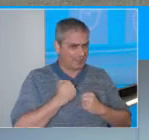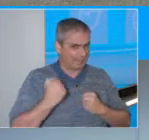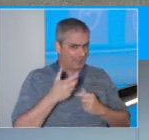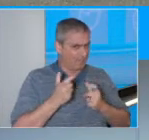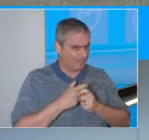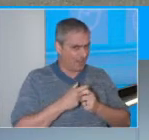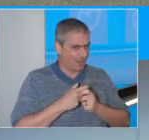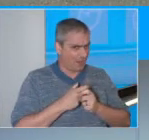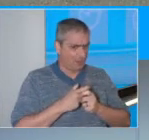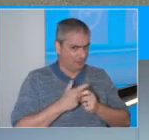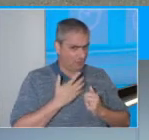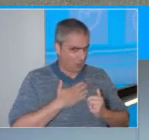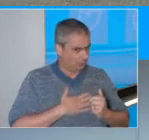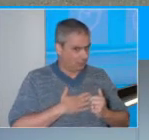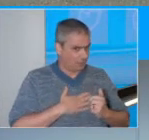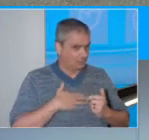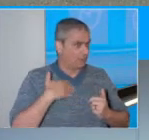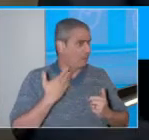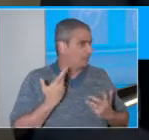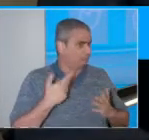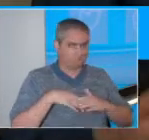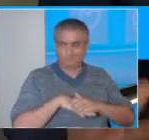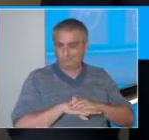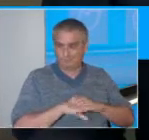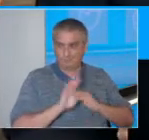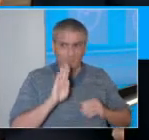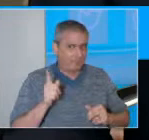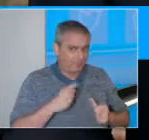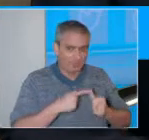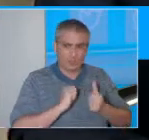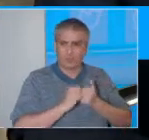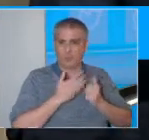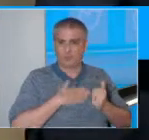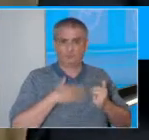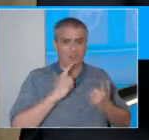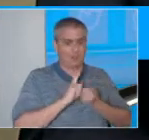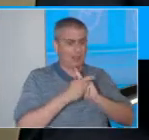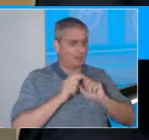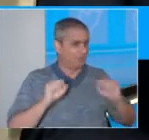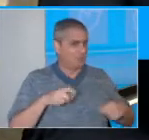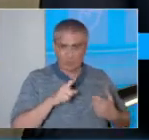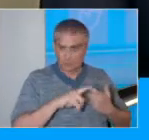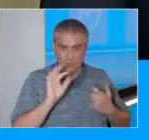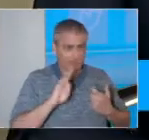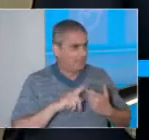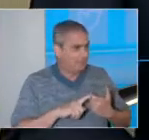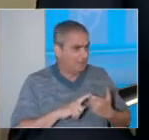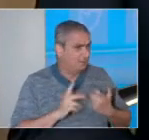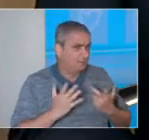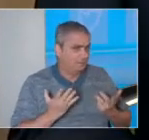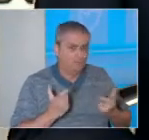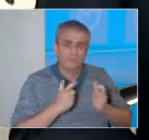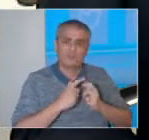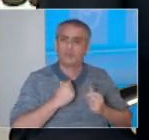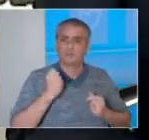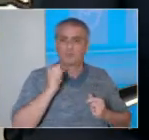מפלגה שרוצה להיות תחת בנימין נתניהו. היא רוצה להחליף את השלטון הזה של נתניהו.